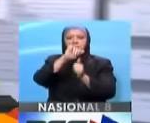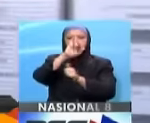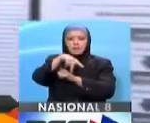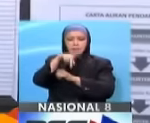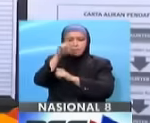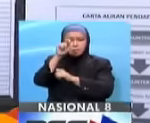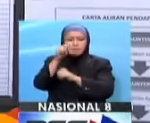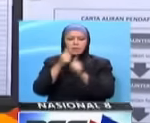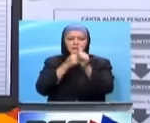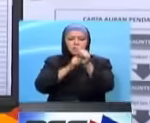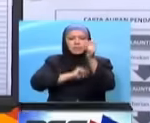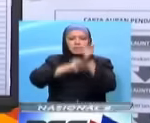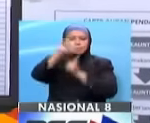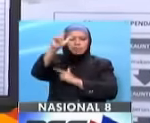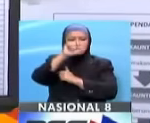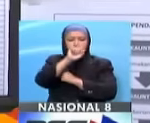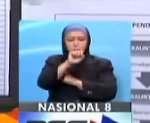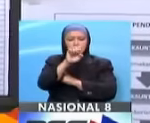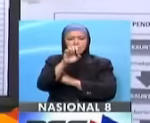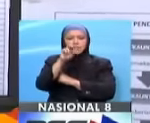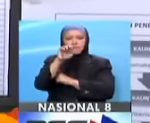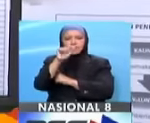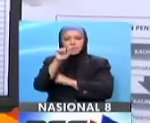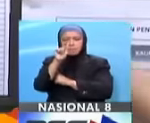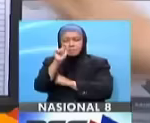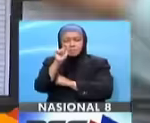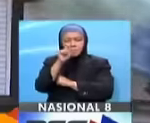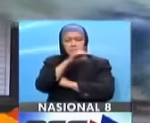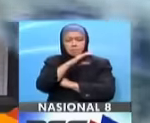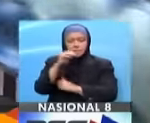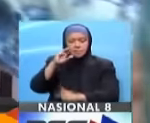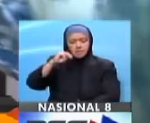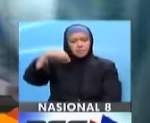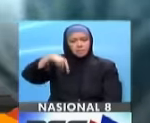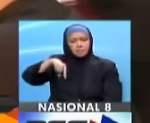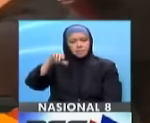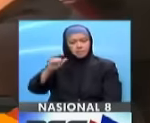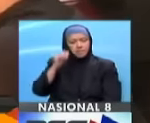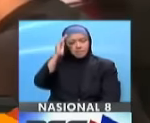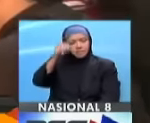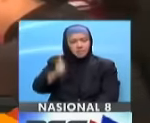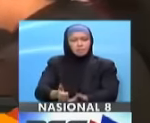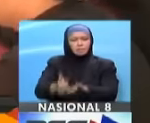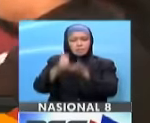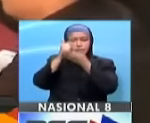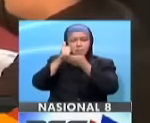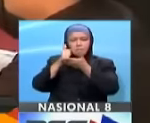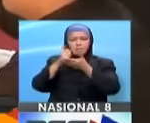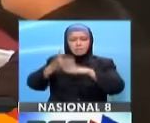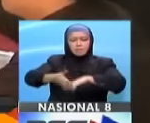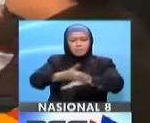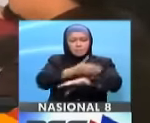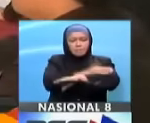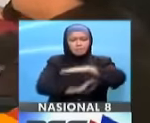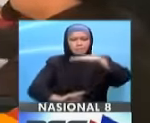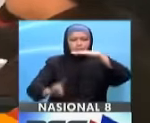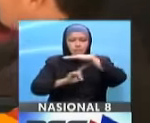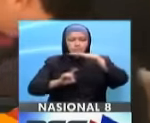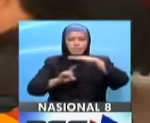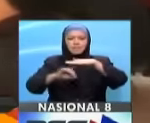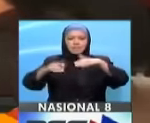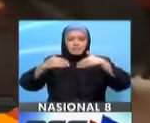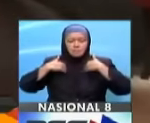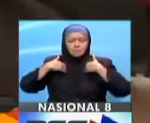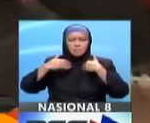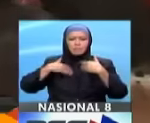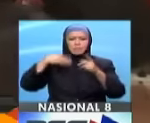senat. Sementara Agensi Kelayakan Malaysia MQA akan membantu menambah baik dasar sedia ada dari segi artikulasi